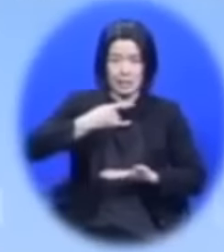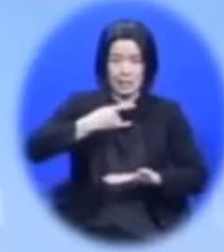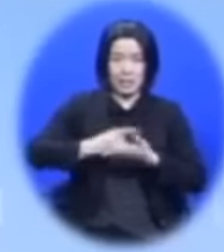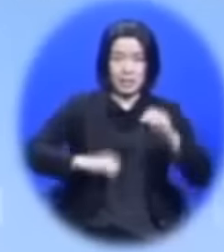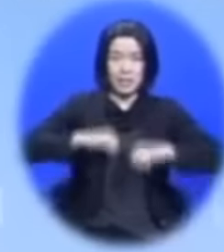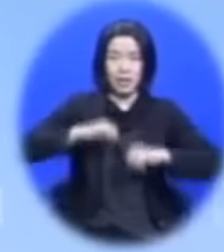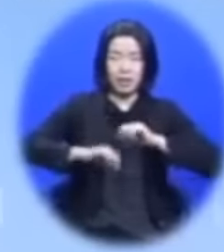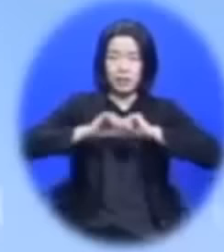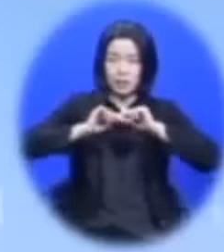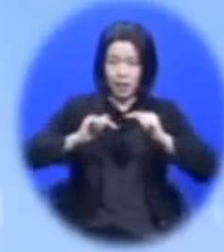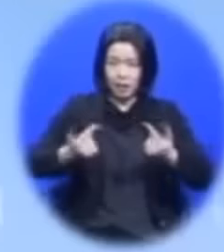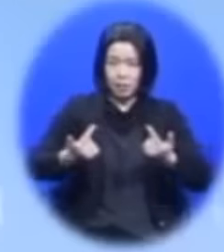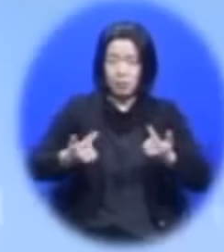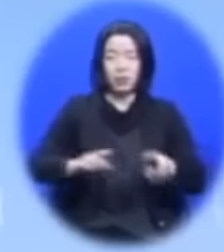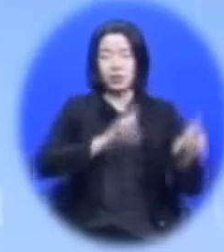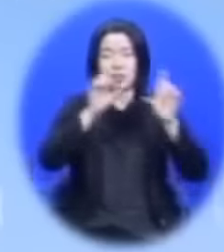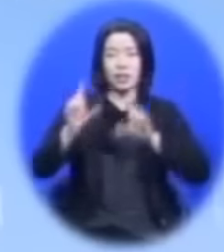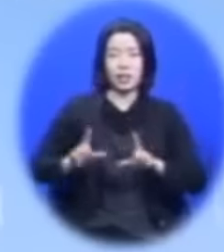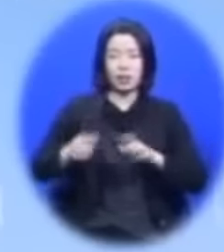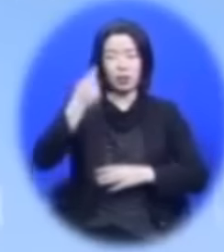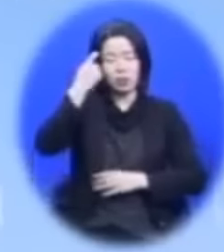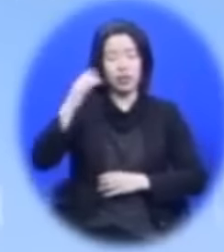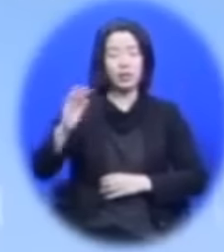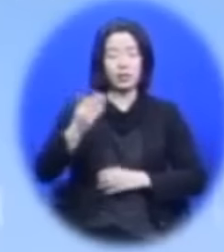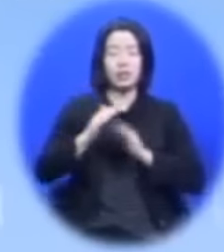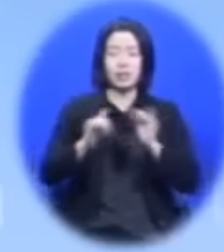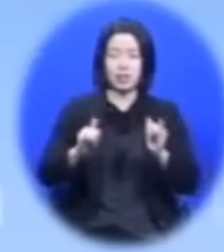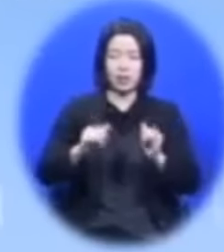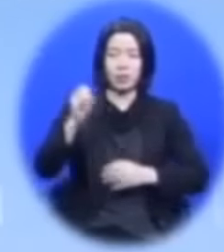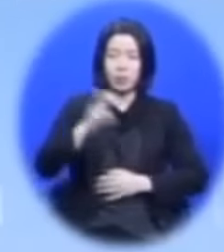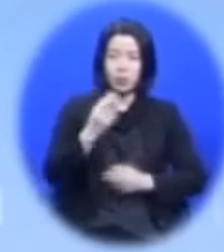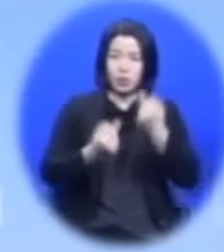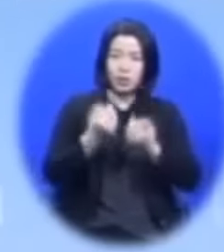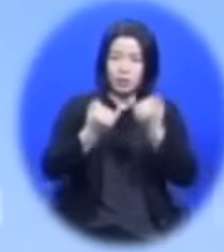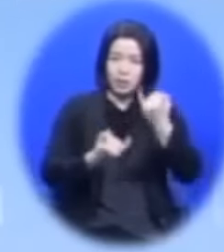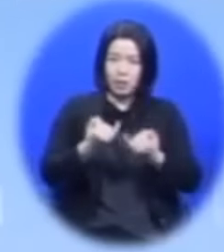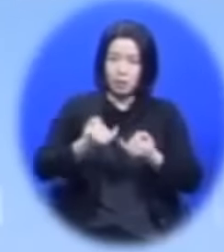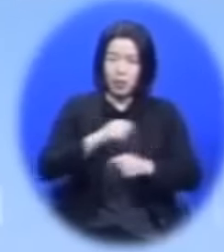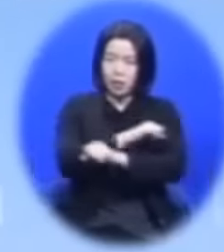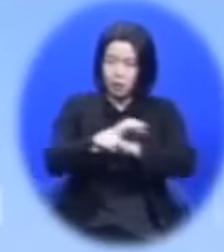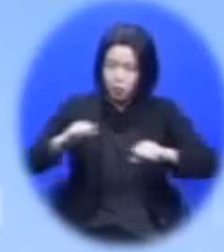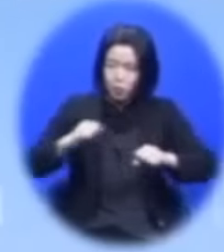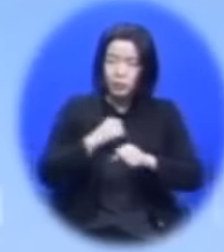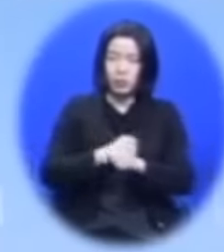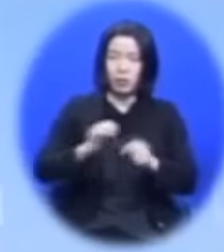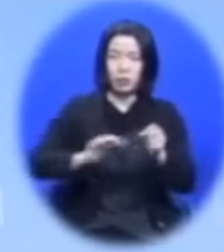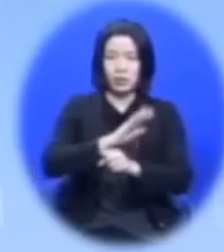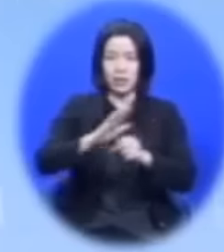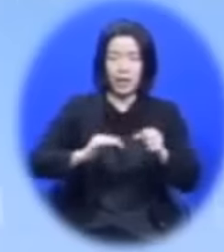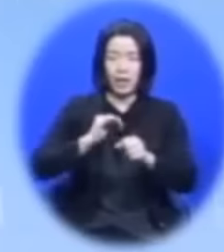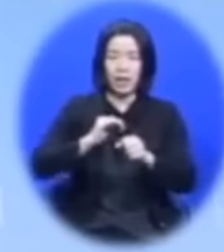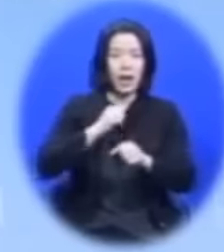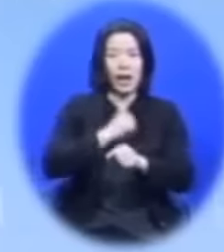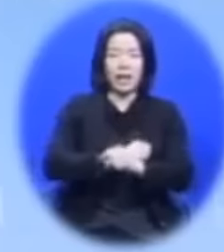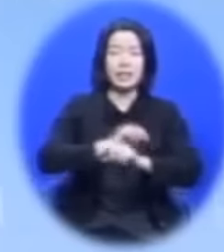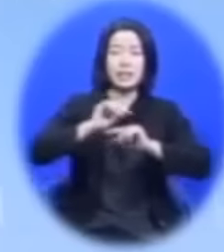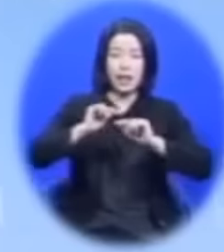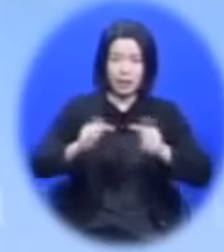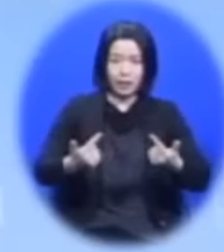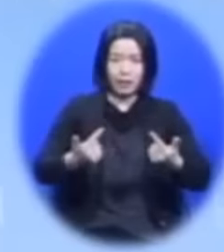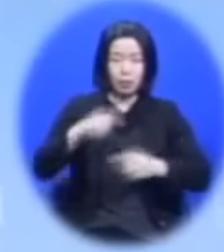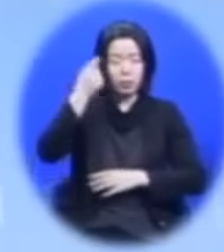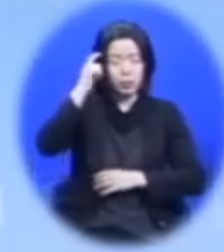살지 않았다고 생각되는 사람, 또 형제자매를 용서하고 또 사랑하고 하지 못했다고